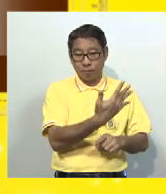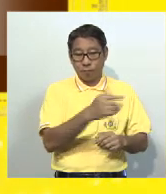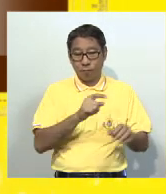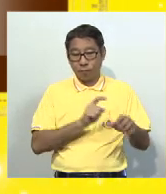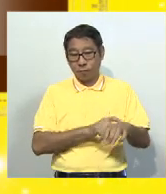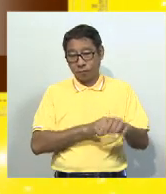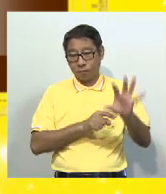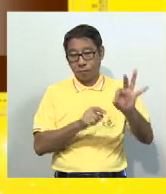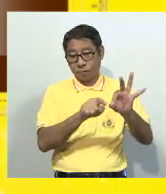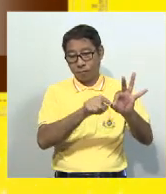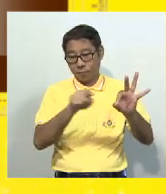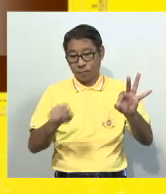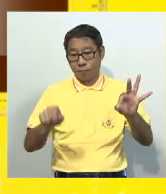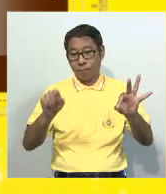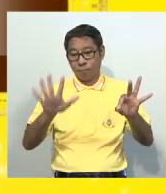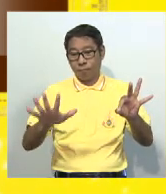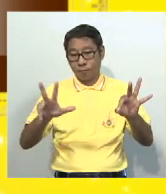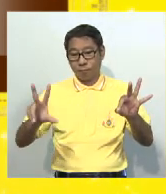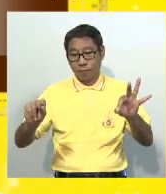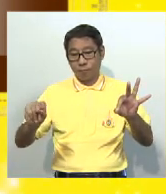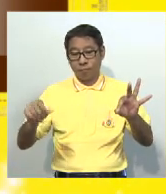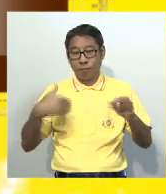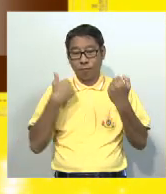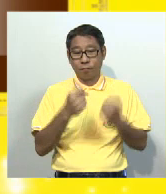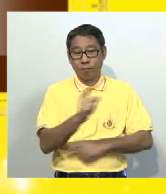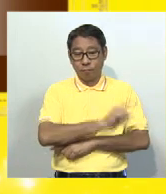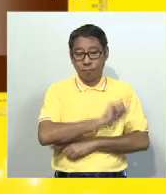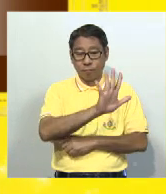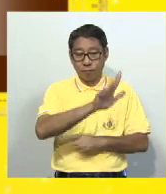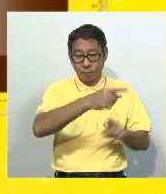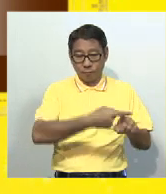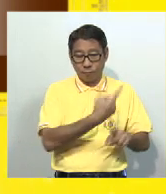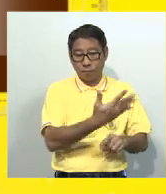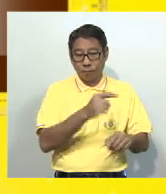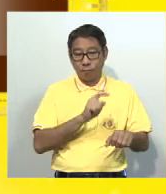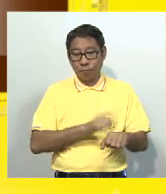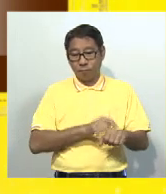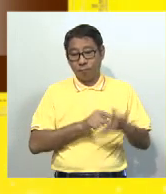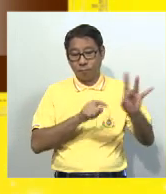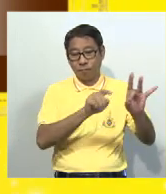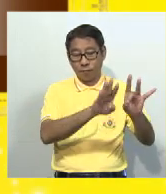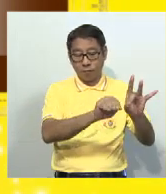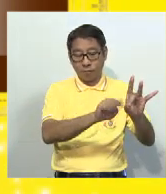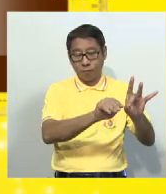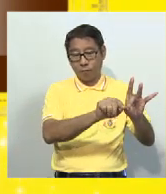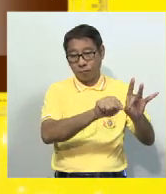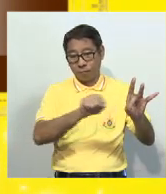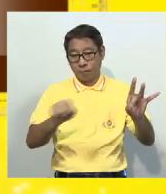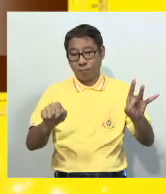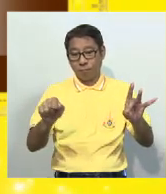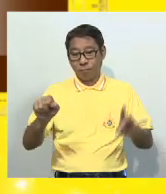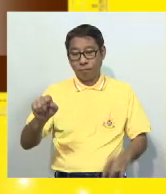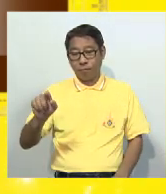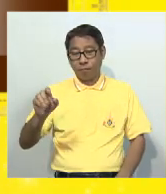นถึงเวลาประมาณ 17:30 นวันที่5พฤษภาคมระหว่างเวลา 8:40 นจนถึงเวลาประม